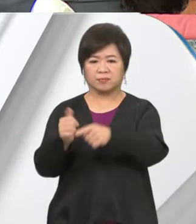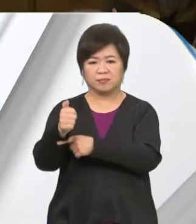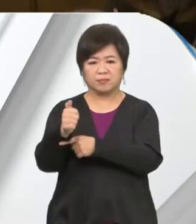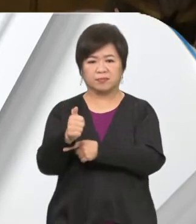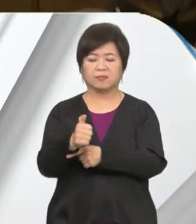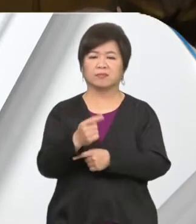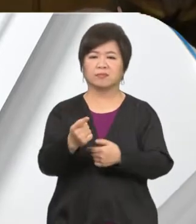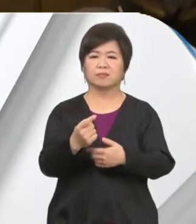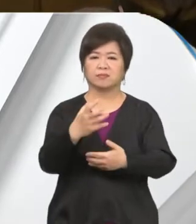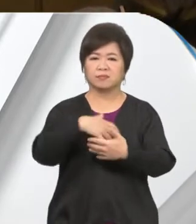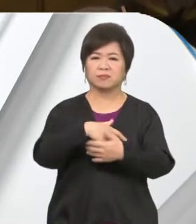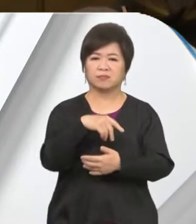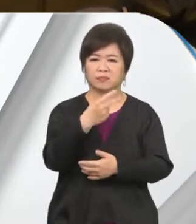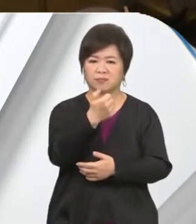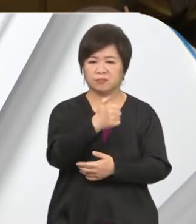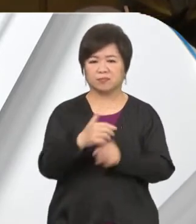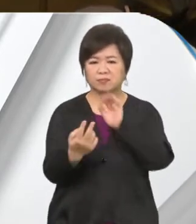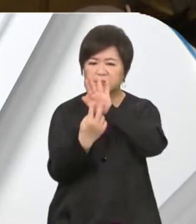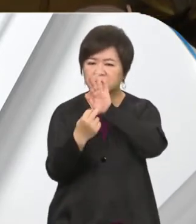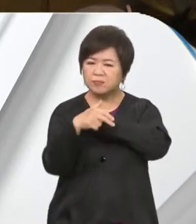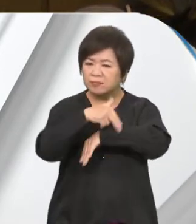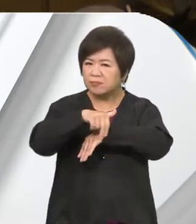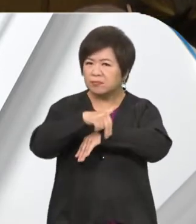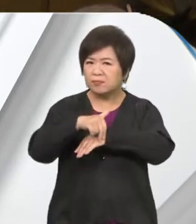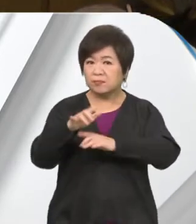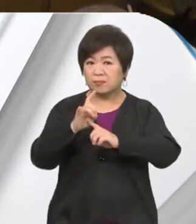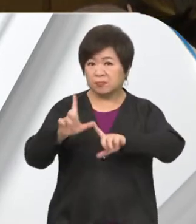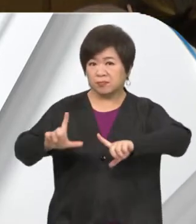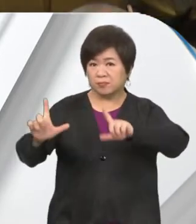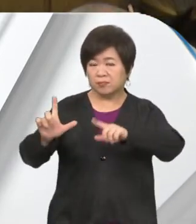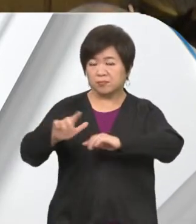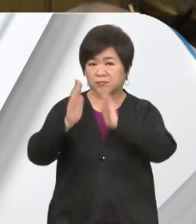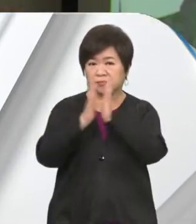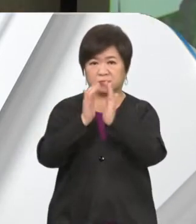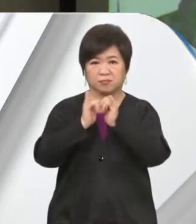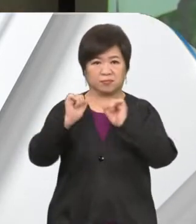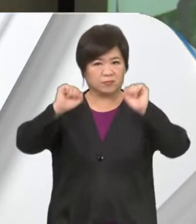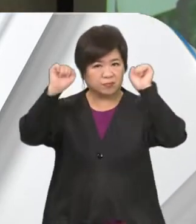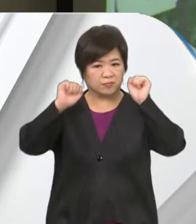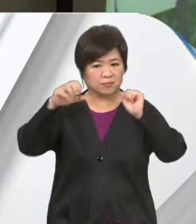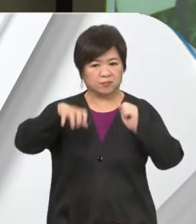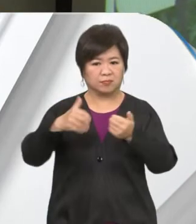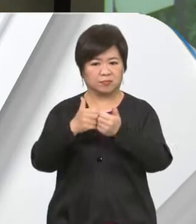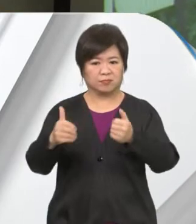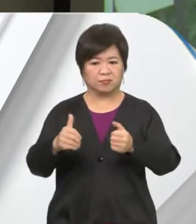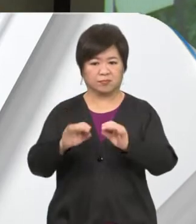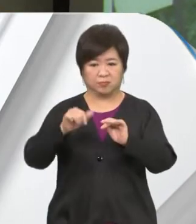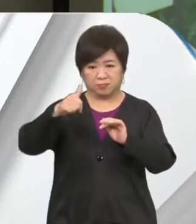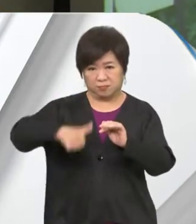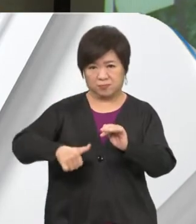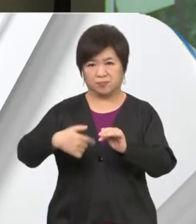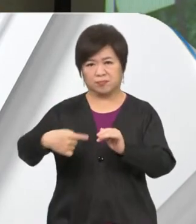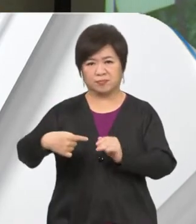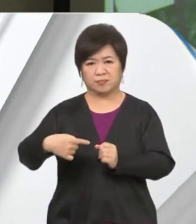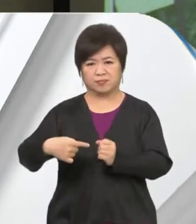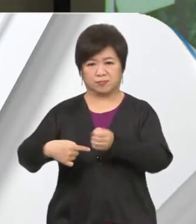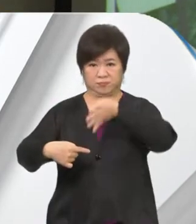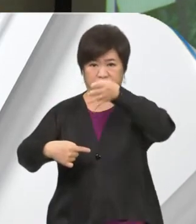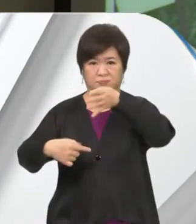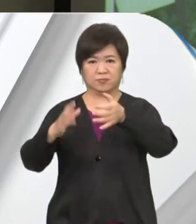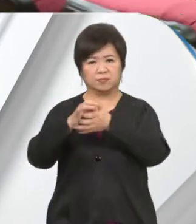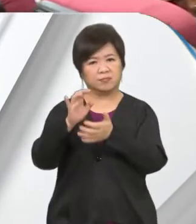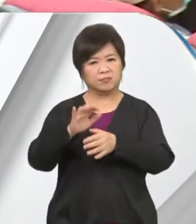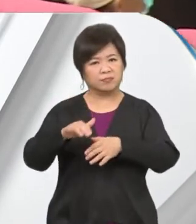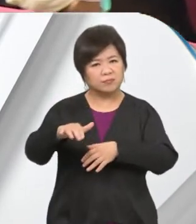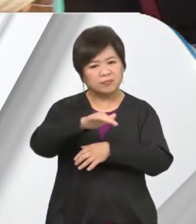建筑师说明建筑设计规划，主动全面认同观，为分组提下一千，韩国提面四千，做的用盖面积